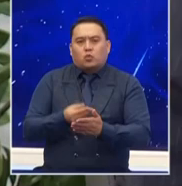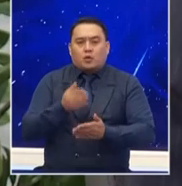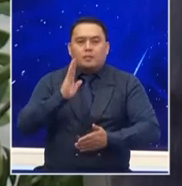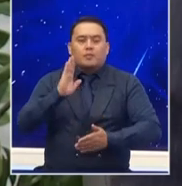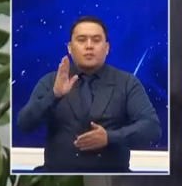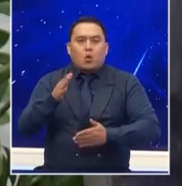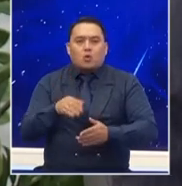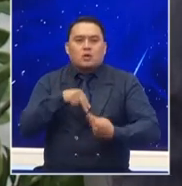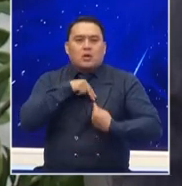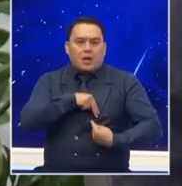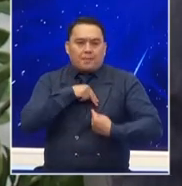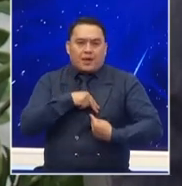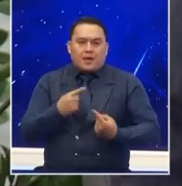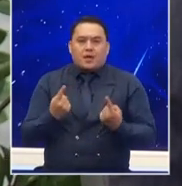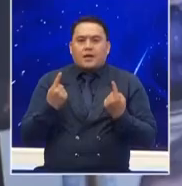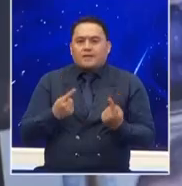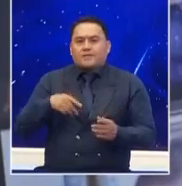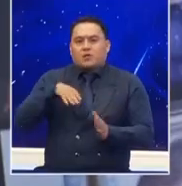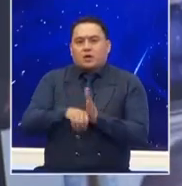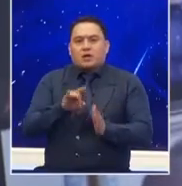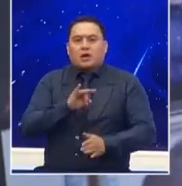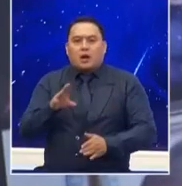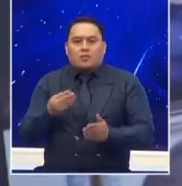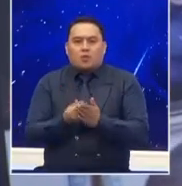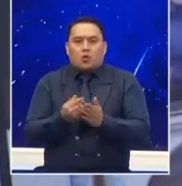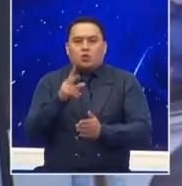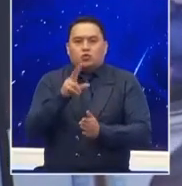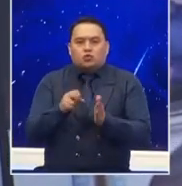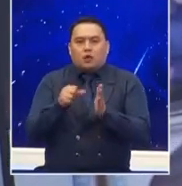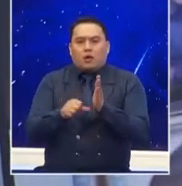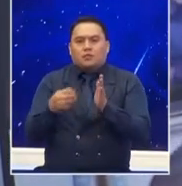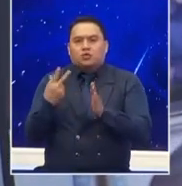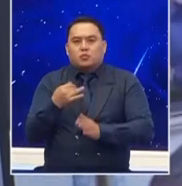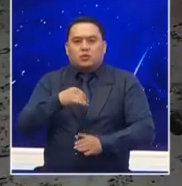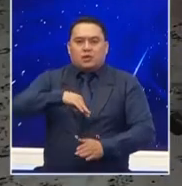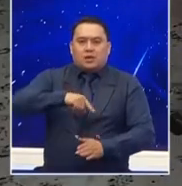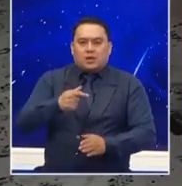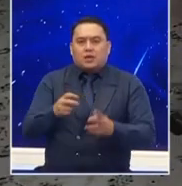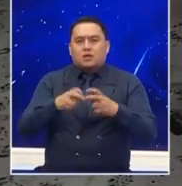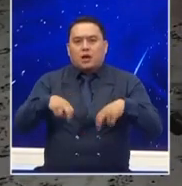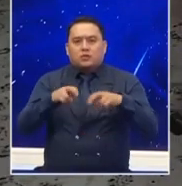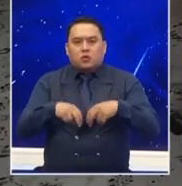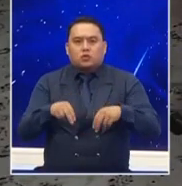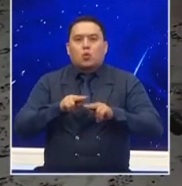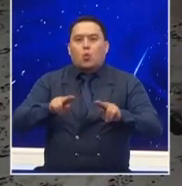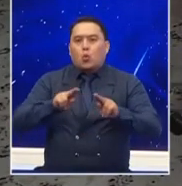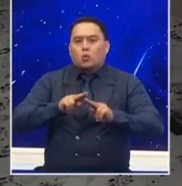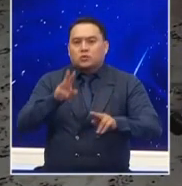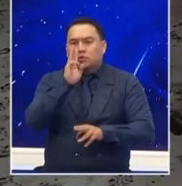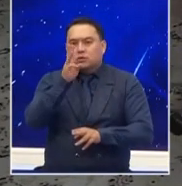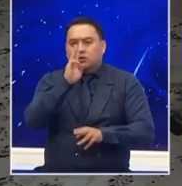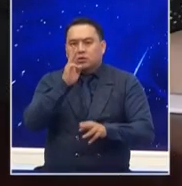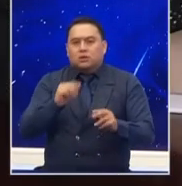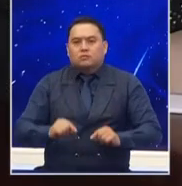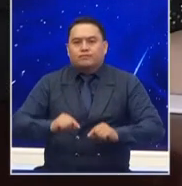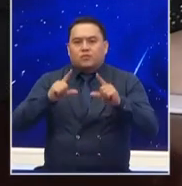күрестегі өлшеусіз еңбектер үшін республикалық бюджеттен 365,3 миллион теңге қарастырылған. Ұстаздар жалақысы да назардан